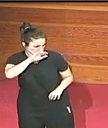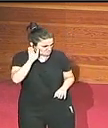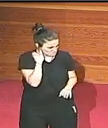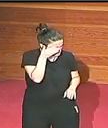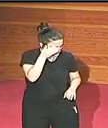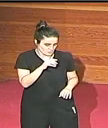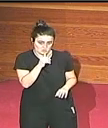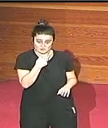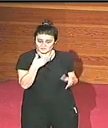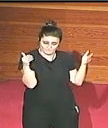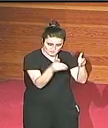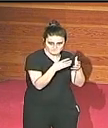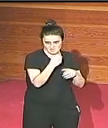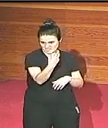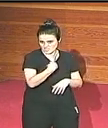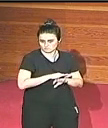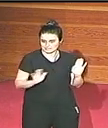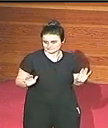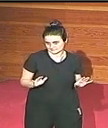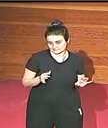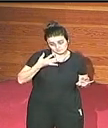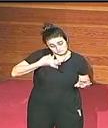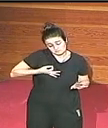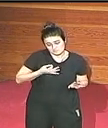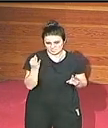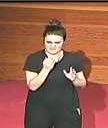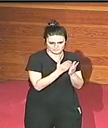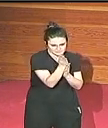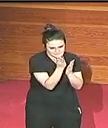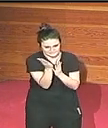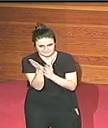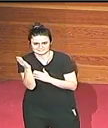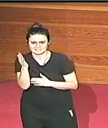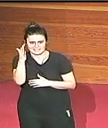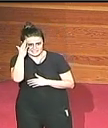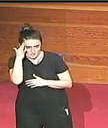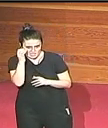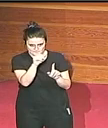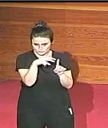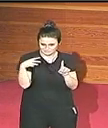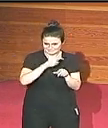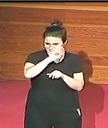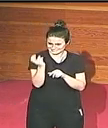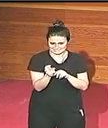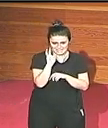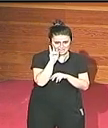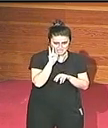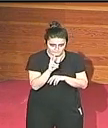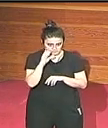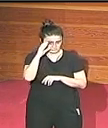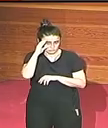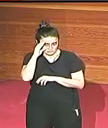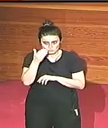da ikuspegi ezberdinak jasotzea. Guk bai kazetari bezala iturrietara jotzerakoan, baita ikusentzule